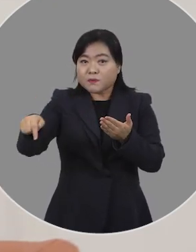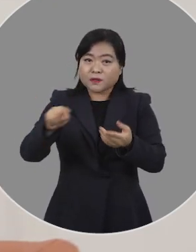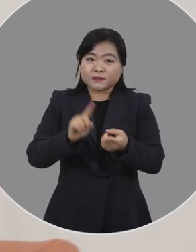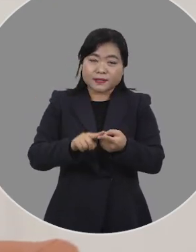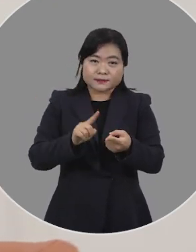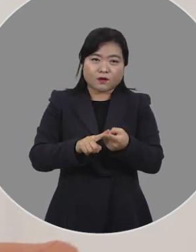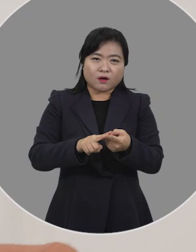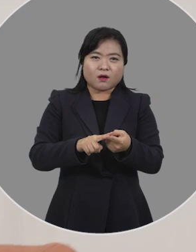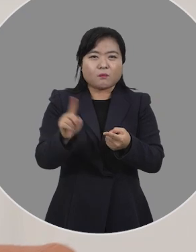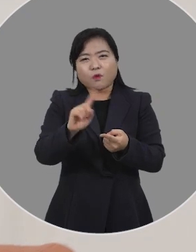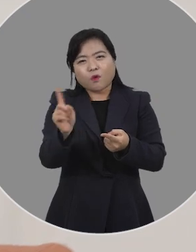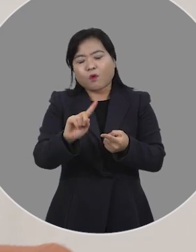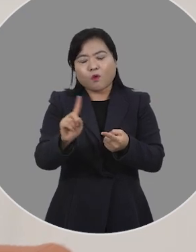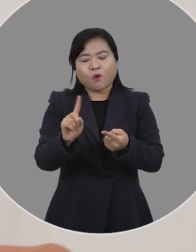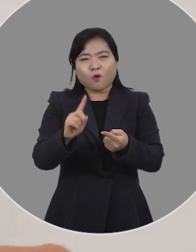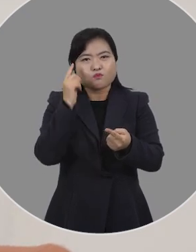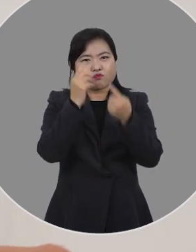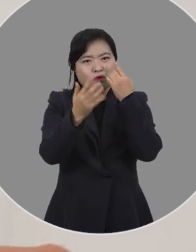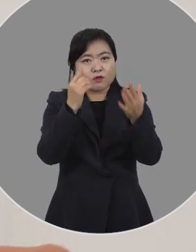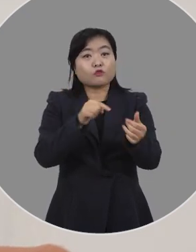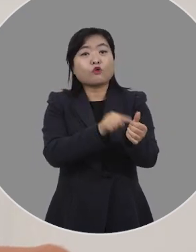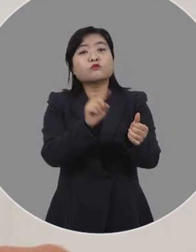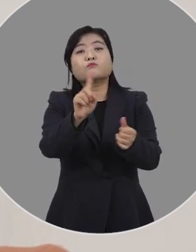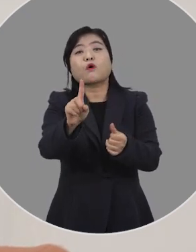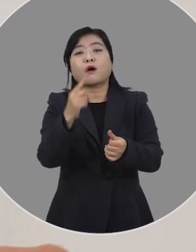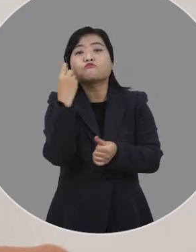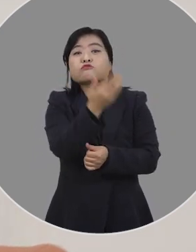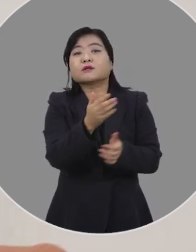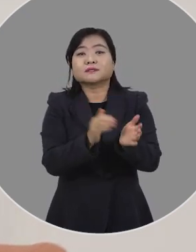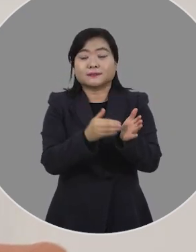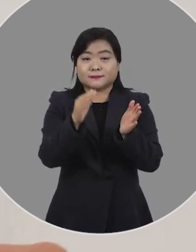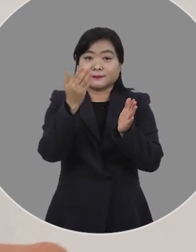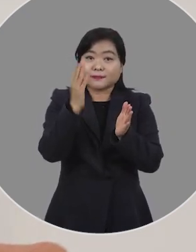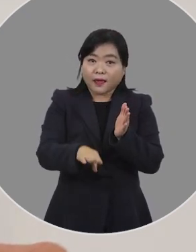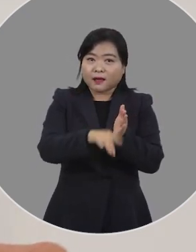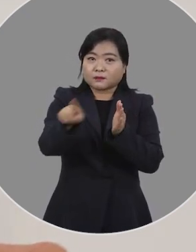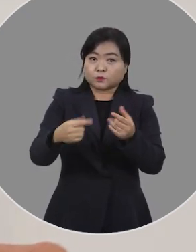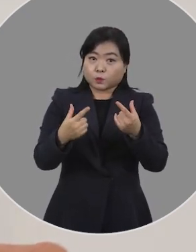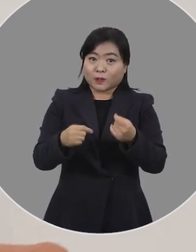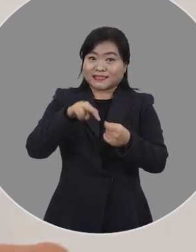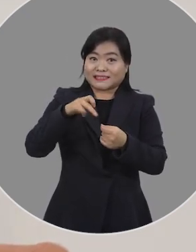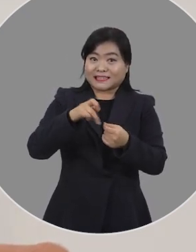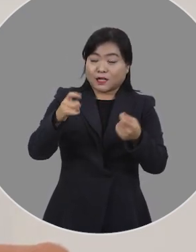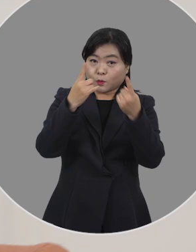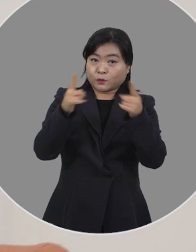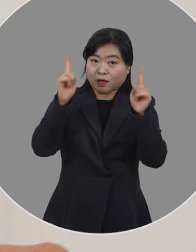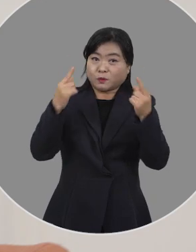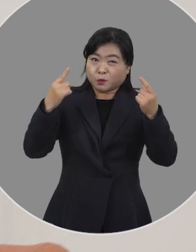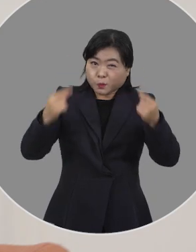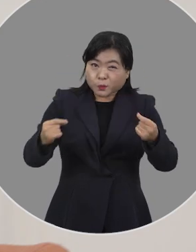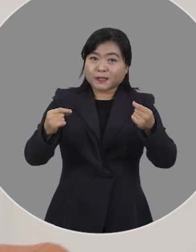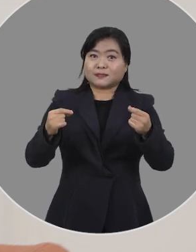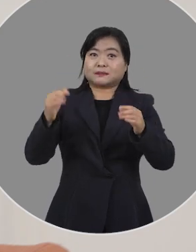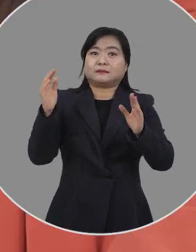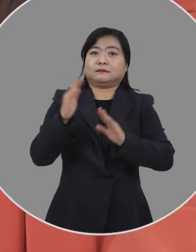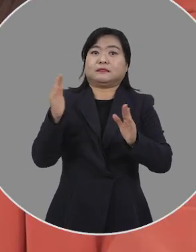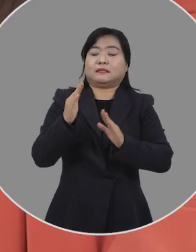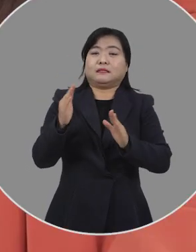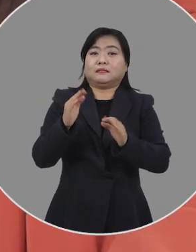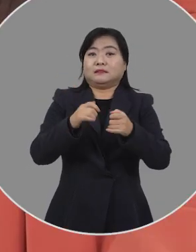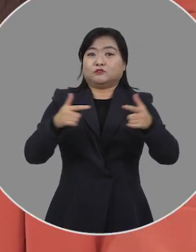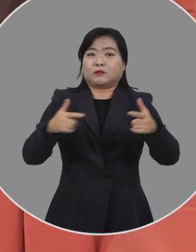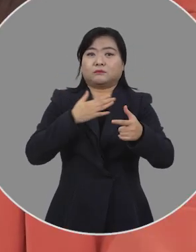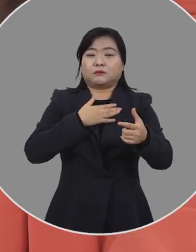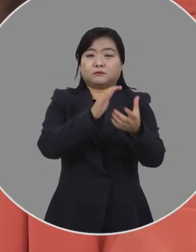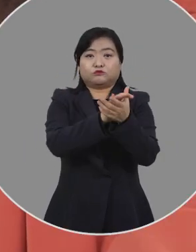시키고, 너한테는 어떠냐 이렇게 물어보면 심지어 그 친구들도 그러니까 똑같이 그 명문 대학에 다니고 있는